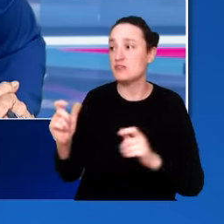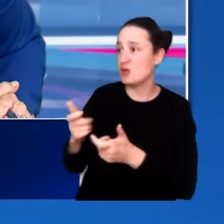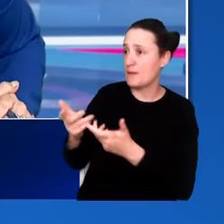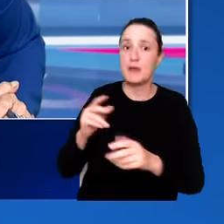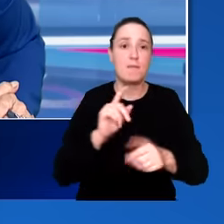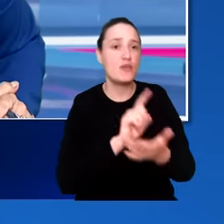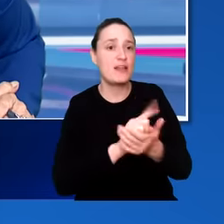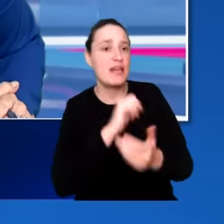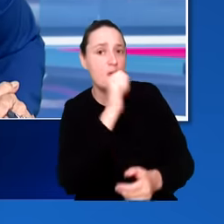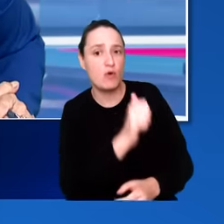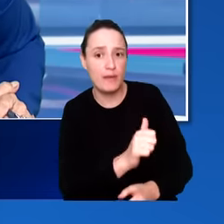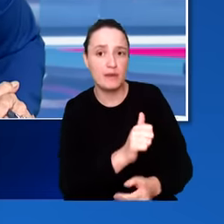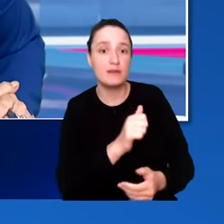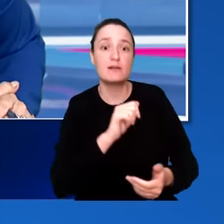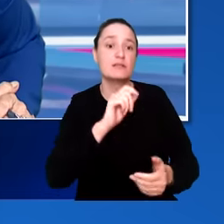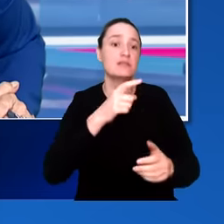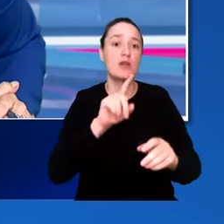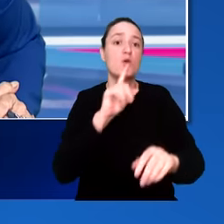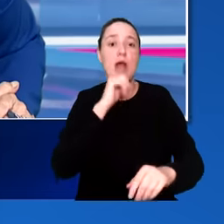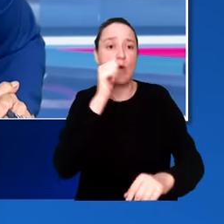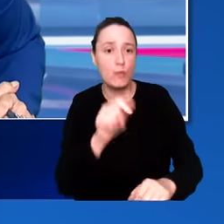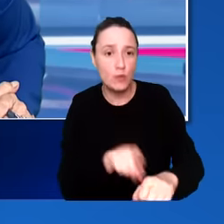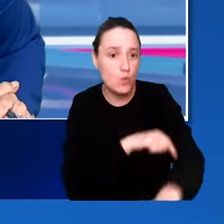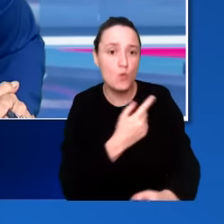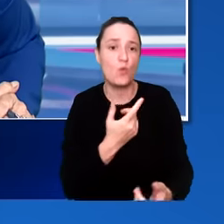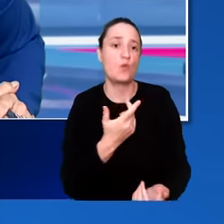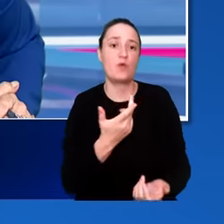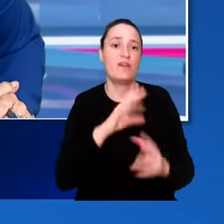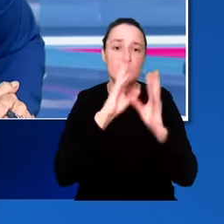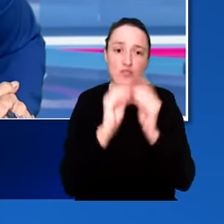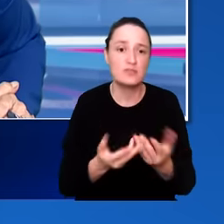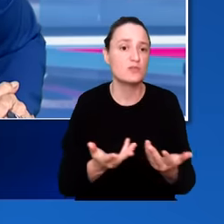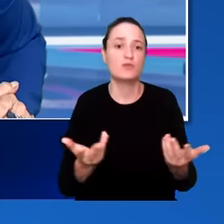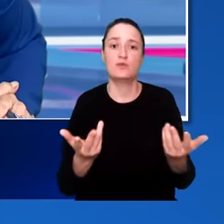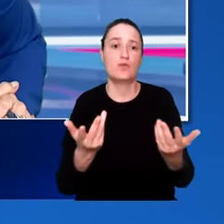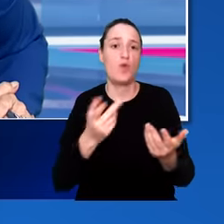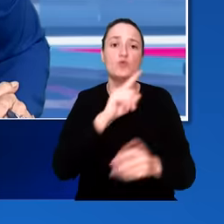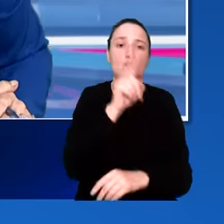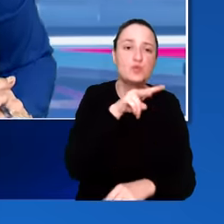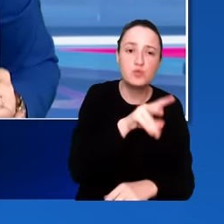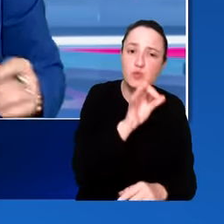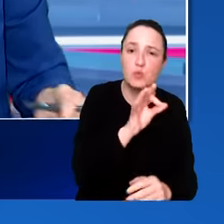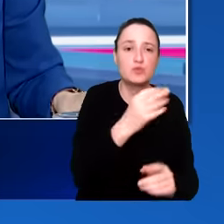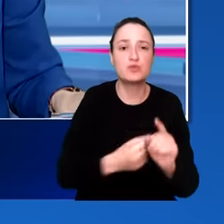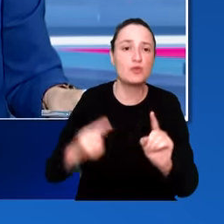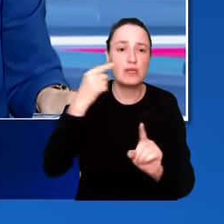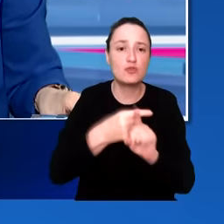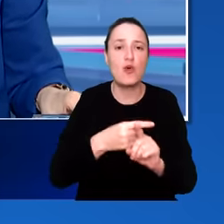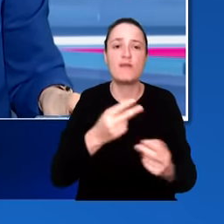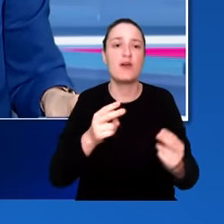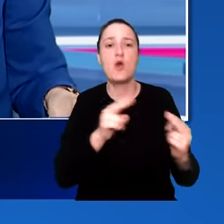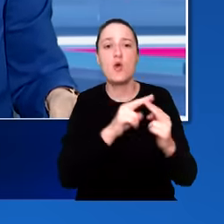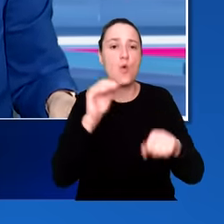europejskie podatki, europejski dług, wszystkie ozusowanie umów